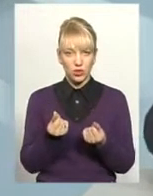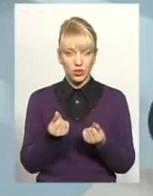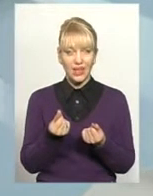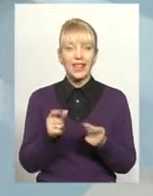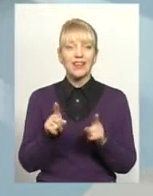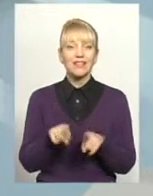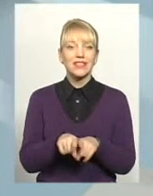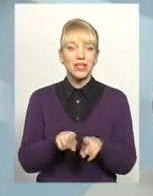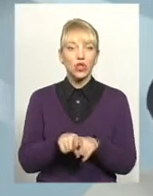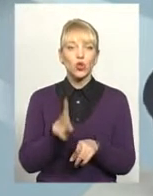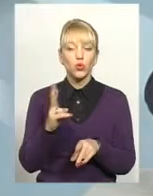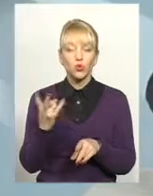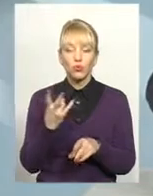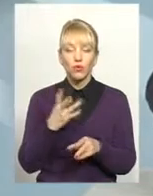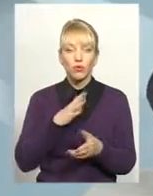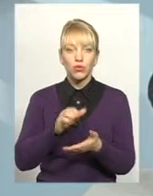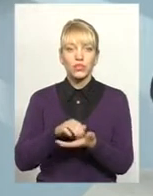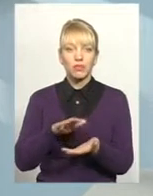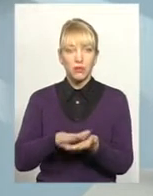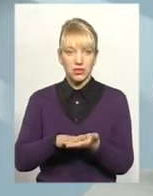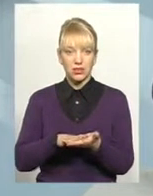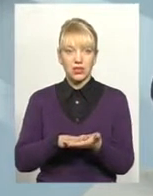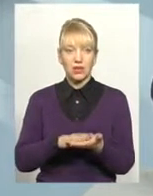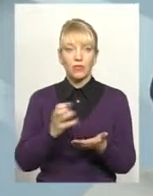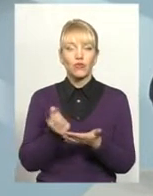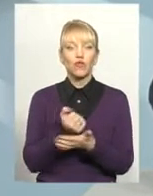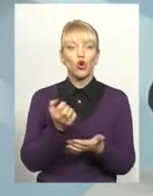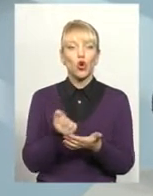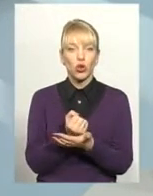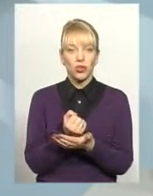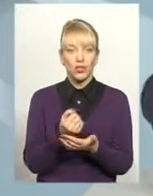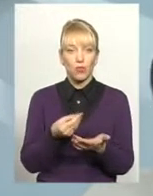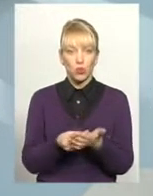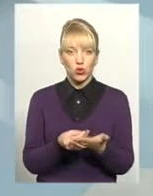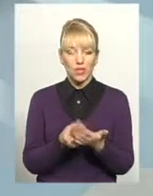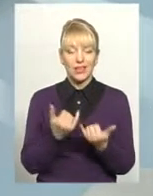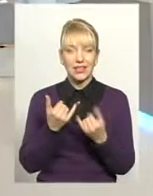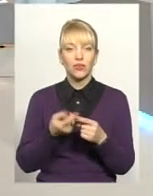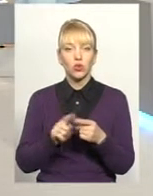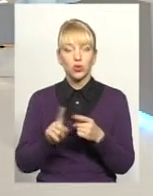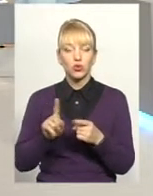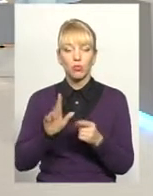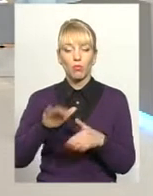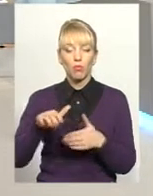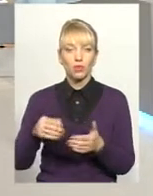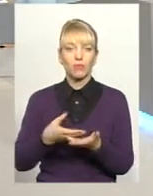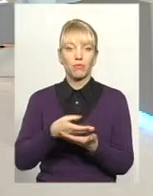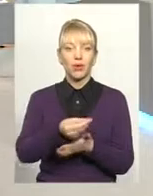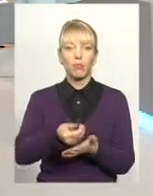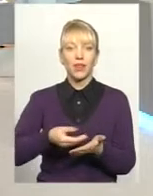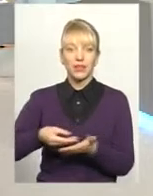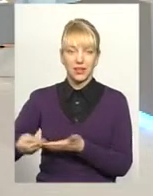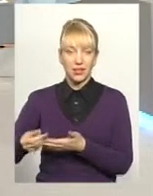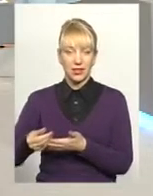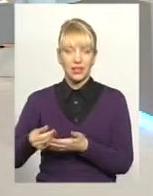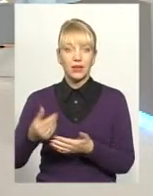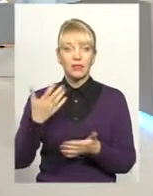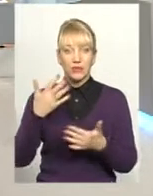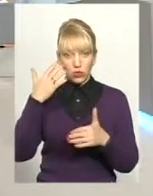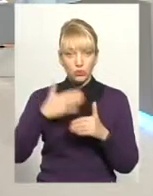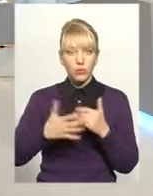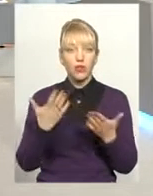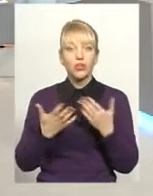вони десь мають бути передбачені в доходах бюджету, для того, щоб потім їх витратити. І ясно, що це, раз це кошти